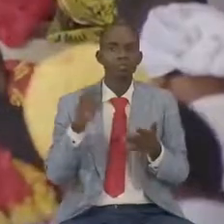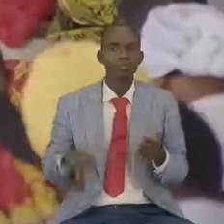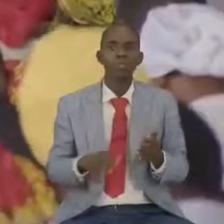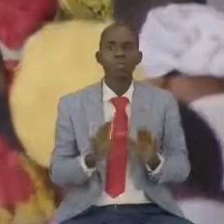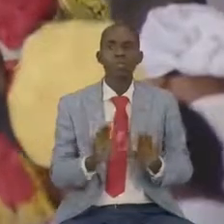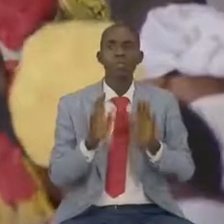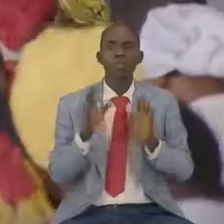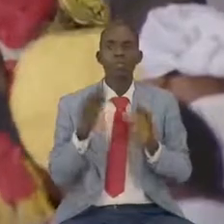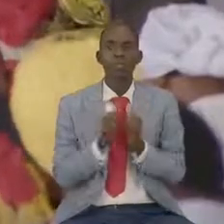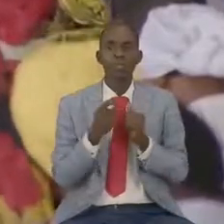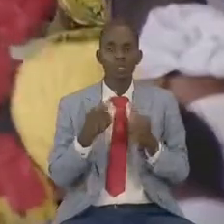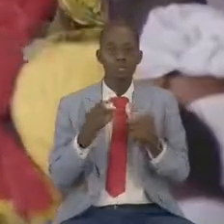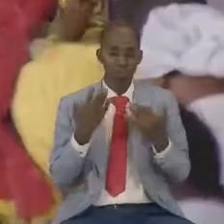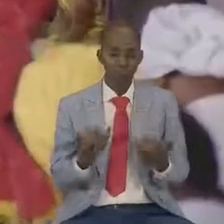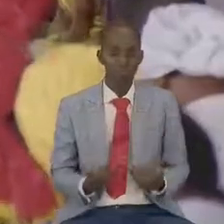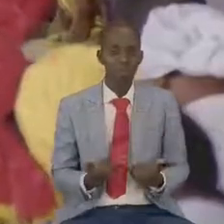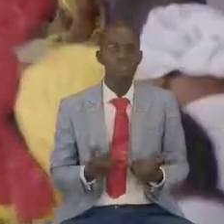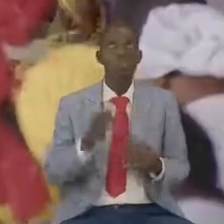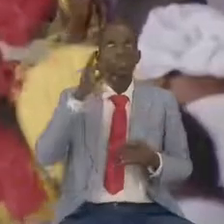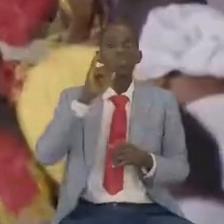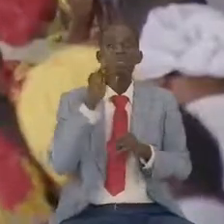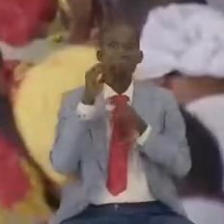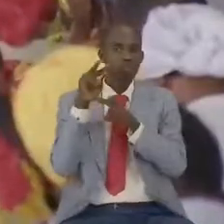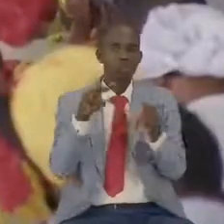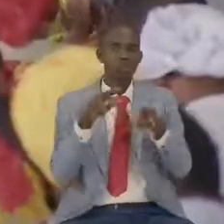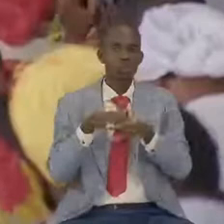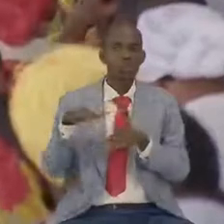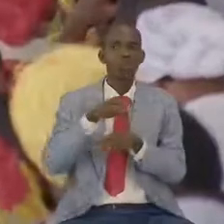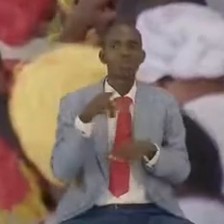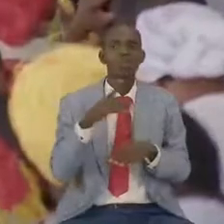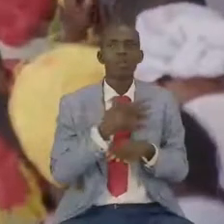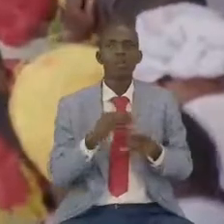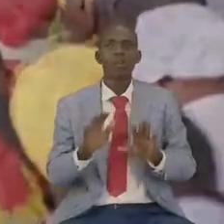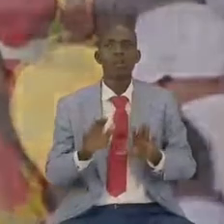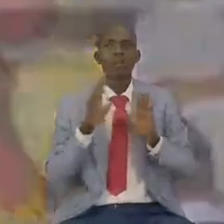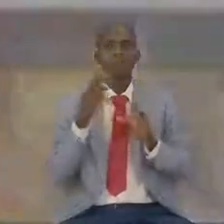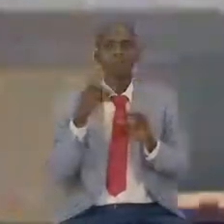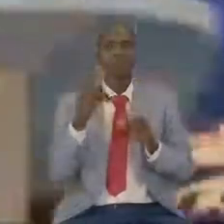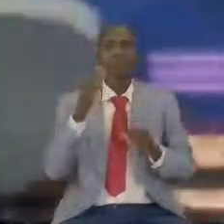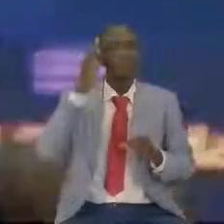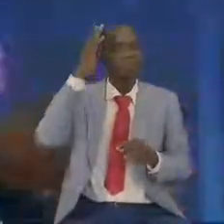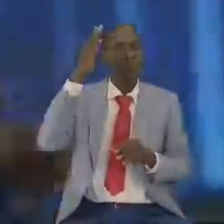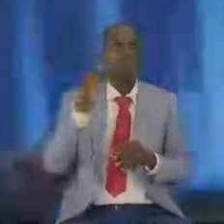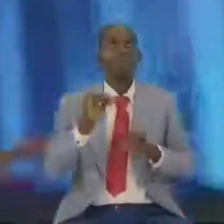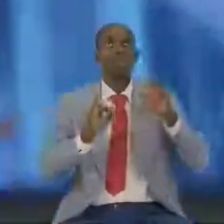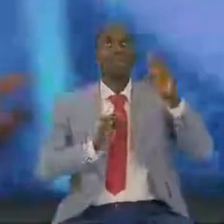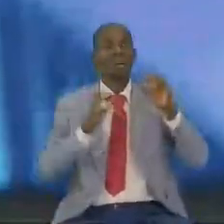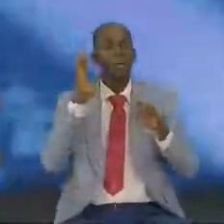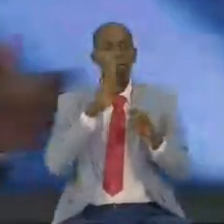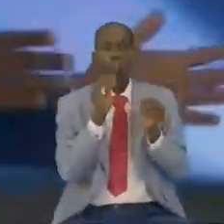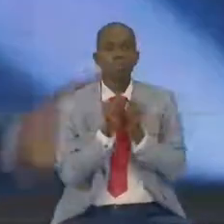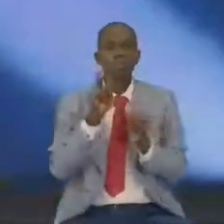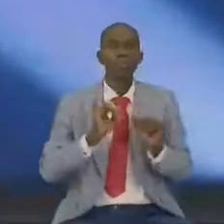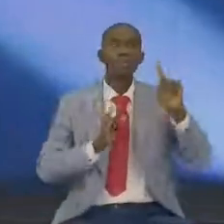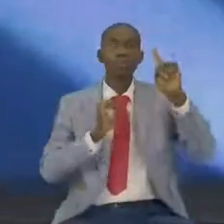crainte du présent, il veille sur toi. Et la crainte de l'avenir, et je serai avec toi. Je serai avec